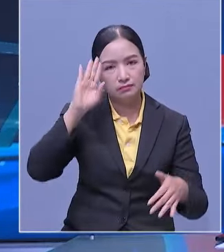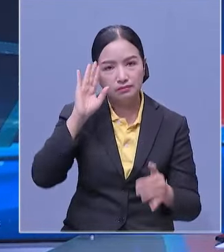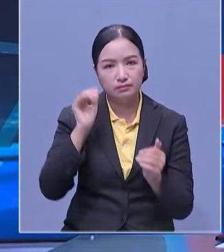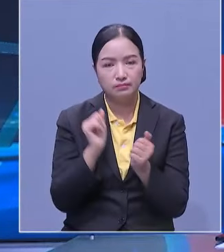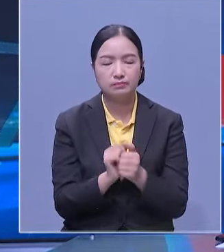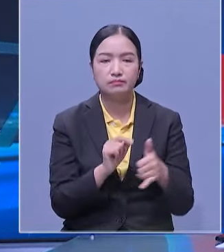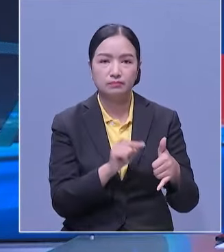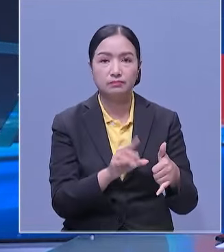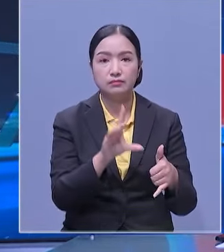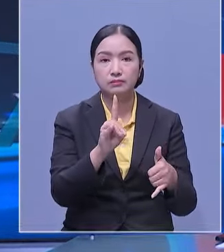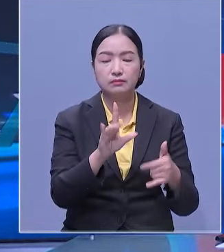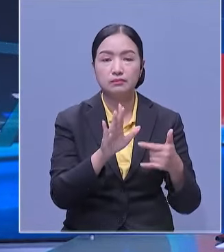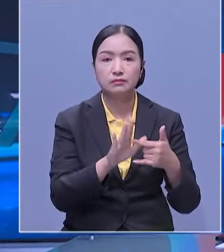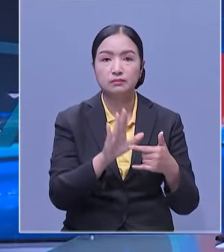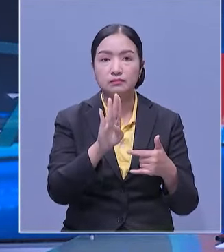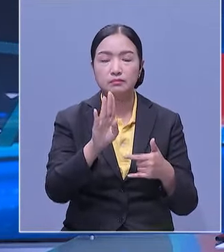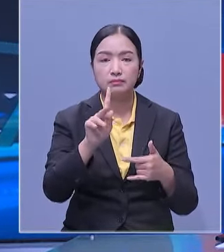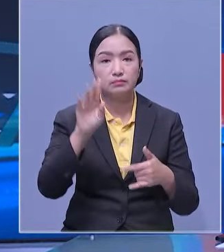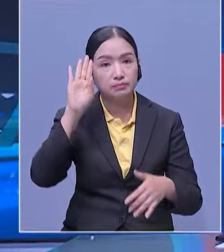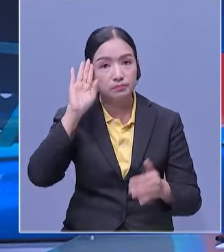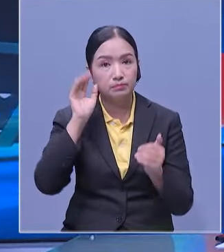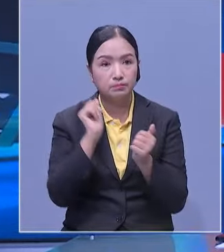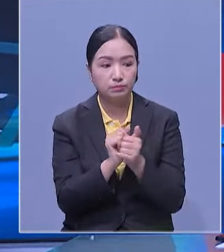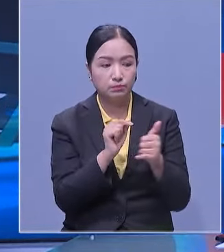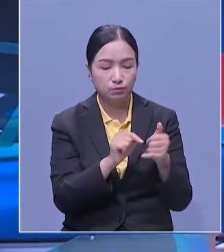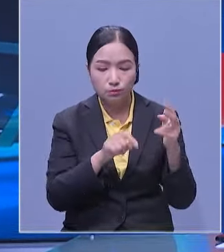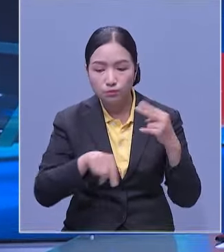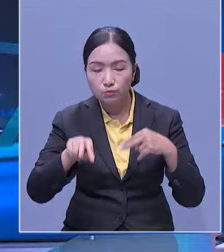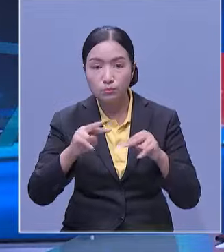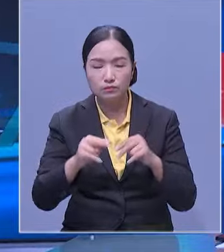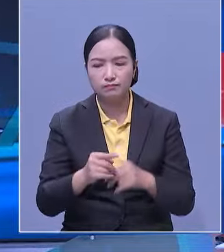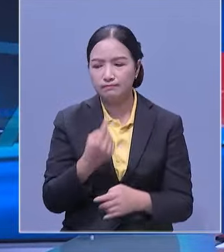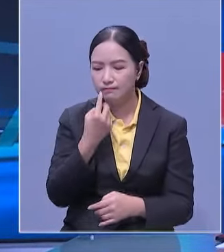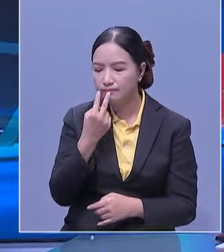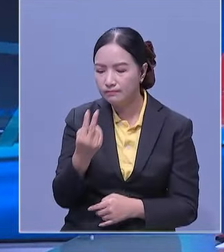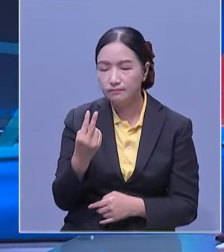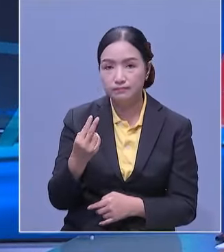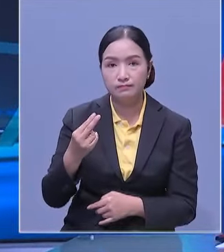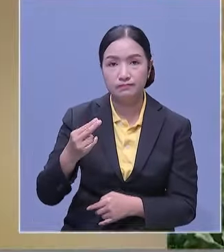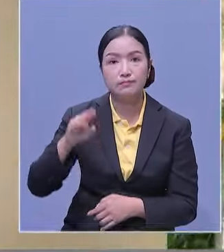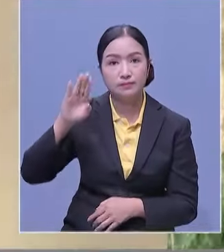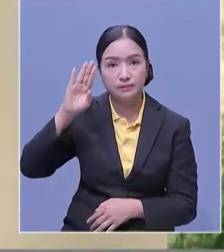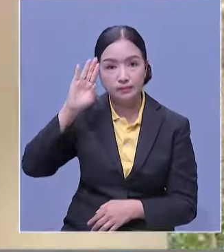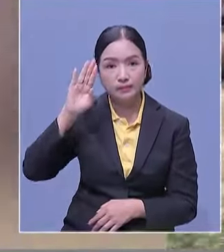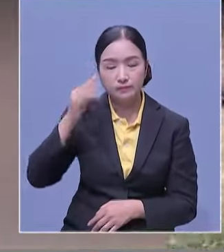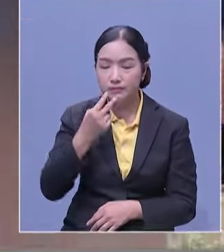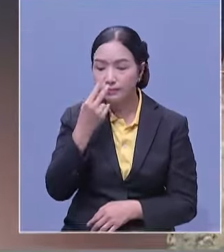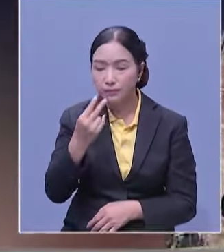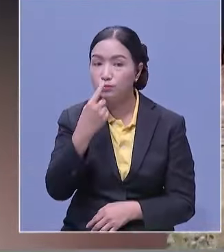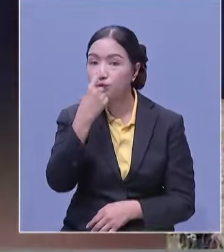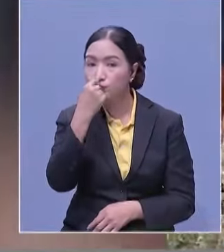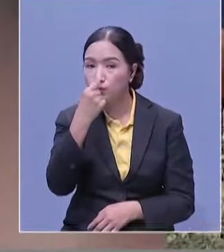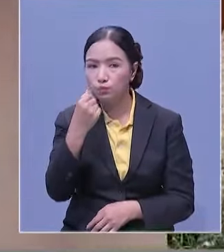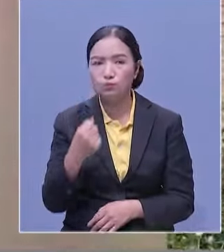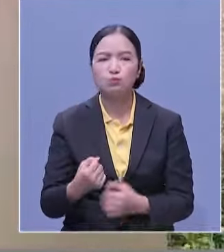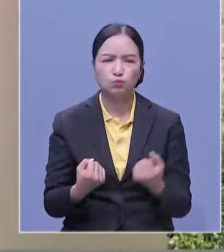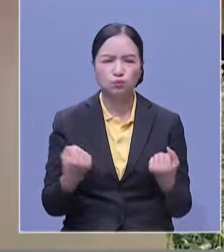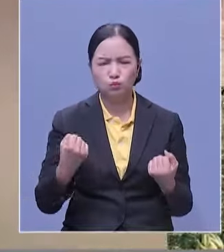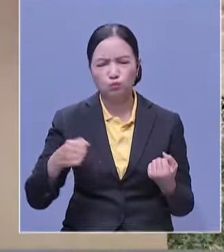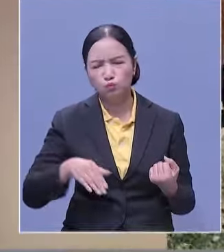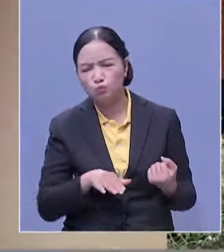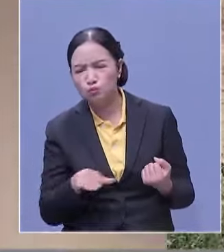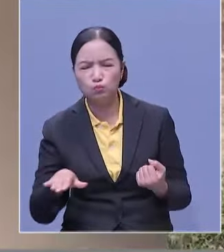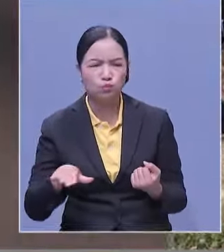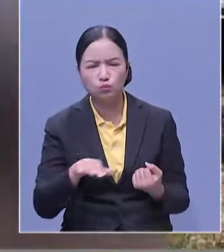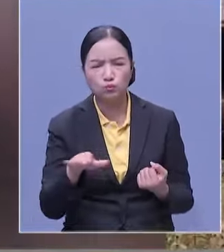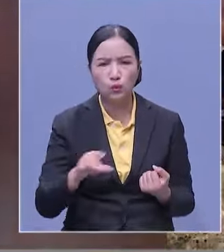ตำรวจซึ่งเขาคกวดขันเรื่องของการจราจรนะคะไปเจอชาวต่างชาติที่ขี่รถมาแบบหวัดเสียวอ่ะคือ